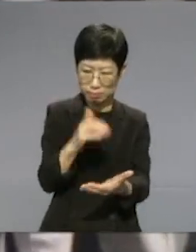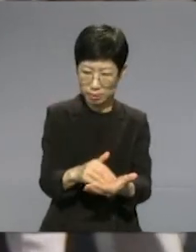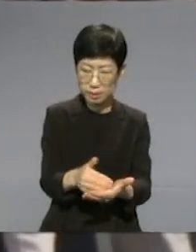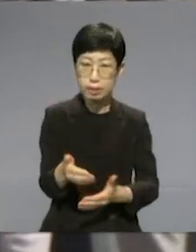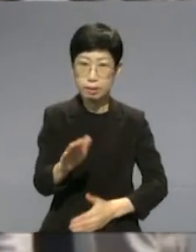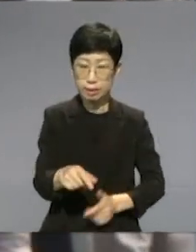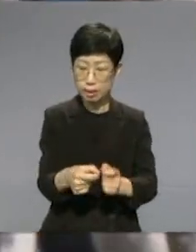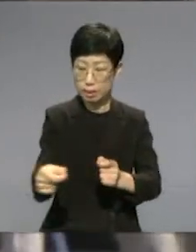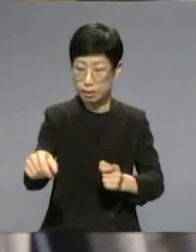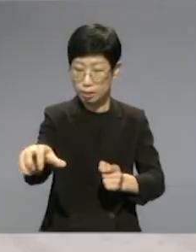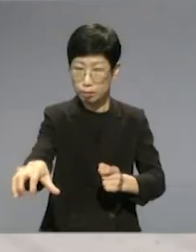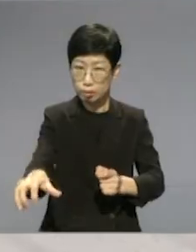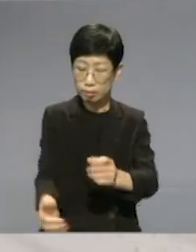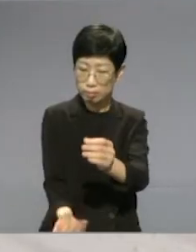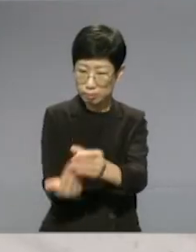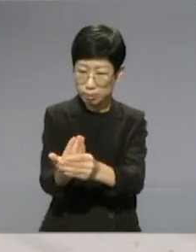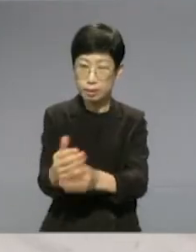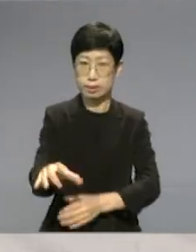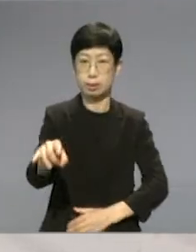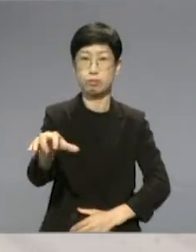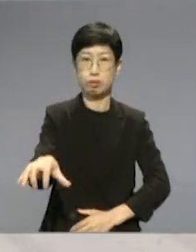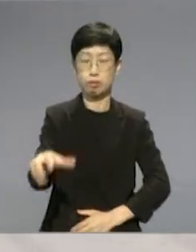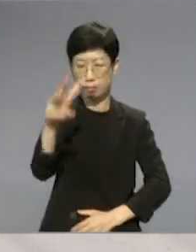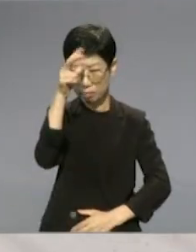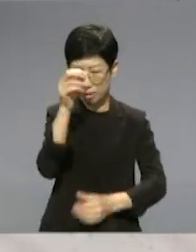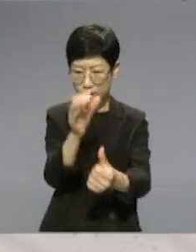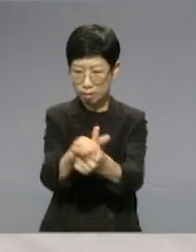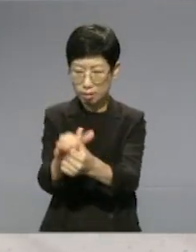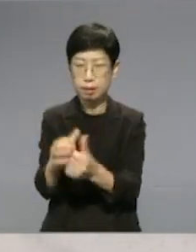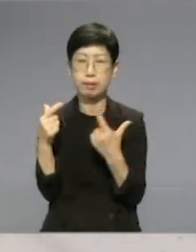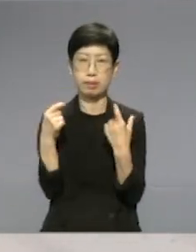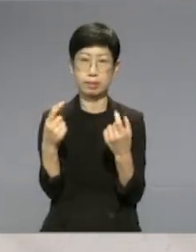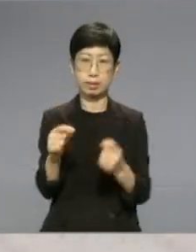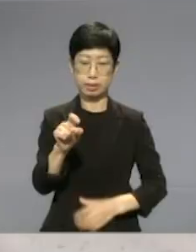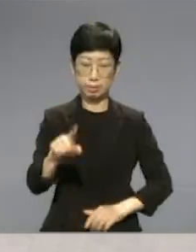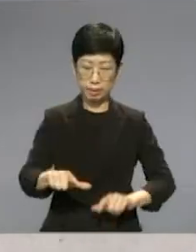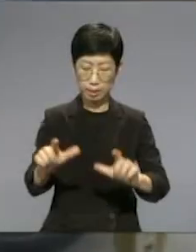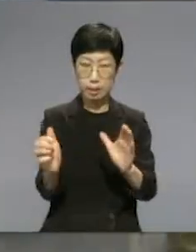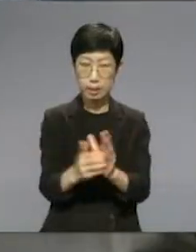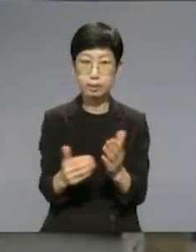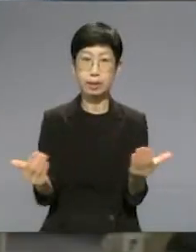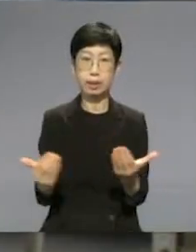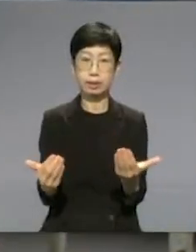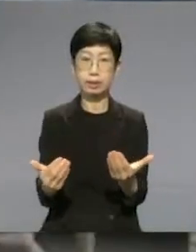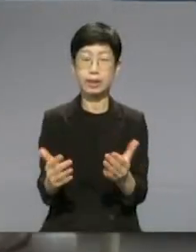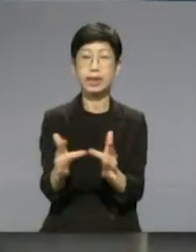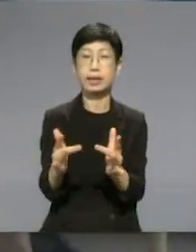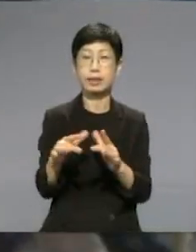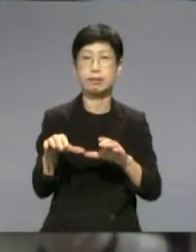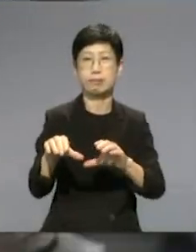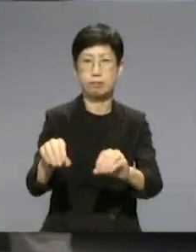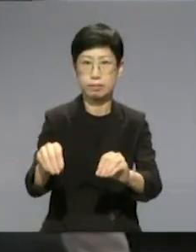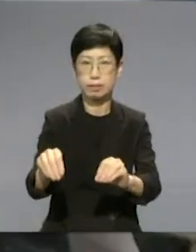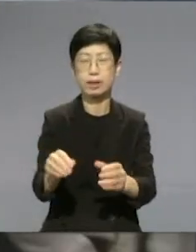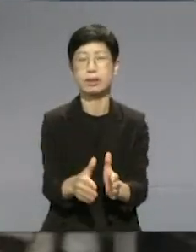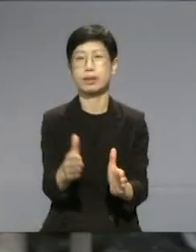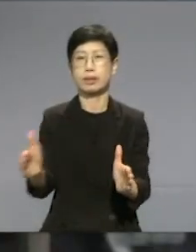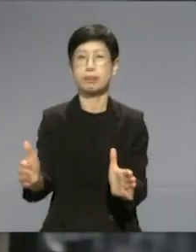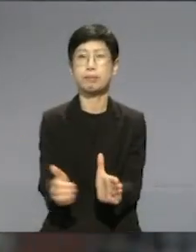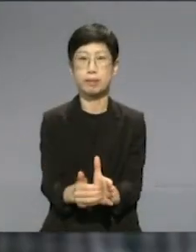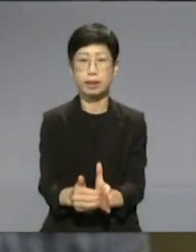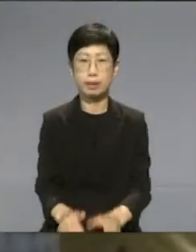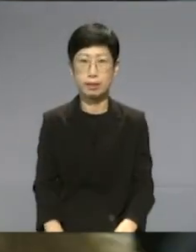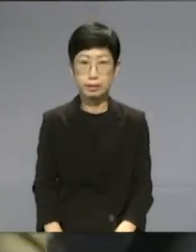누 지역은 아직도 경찰이 파견되어 있고 11일까지 인터넷 차단을 연장했습니다. 구루그람은